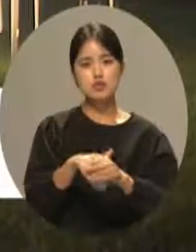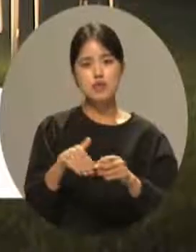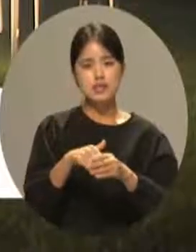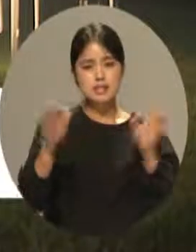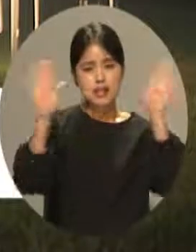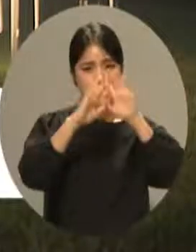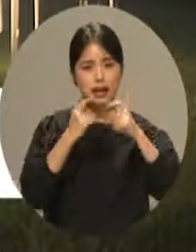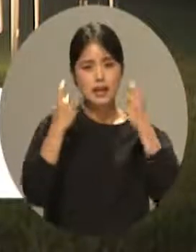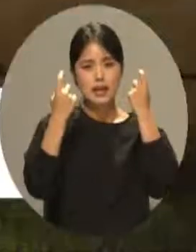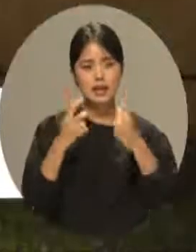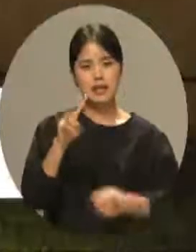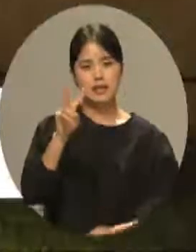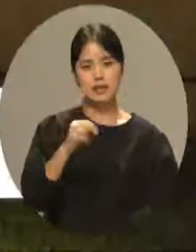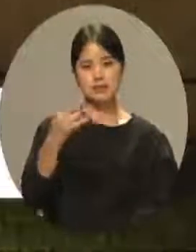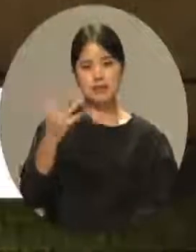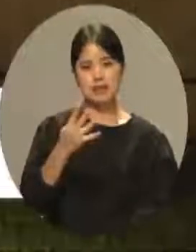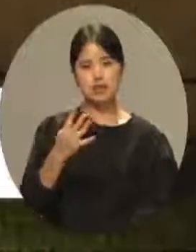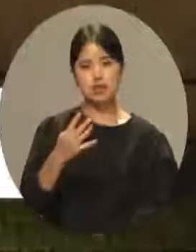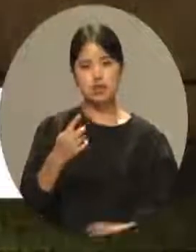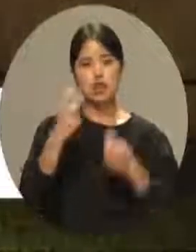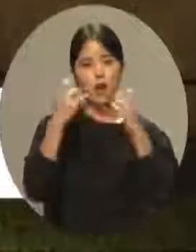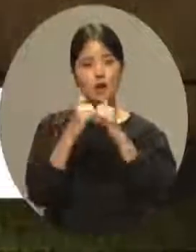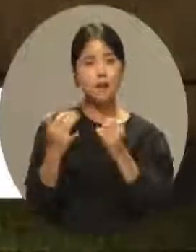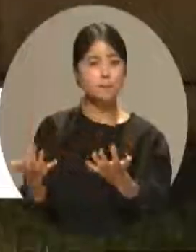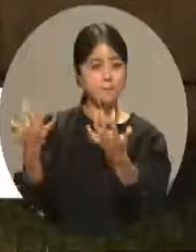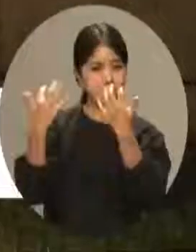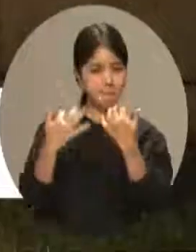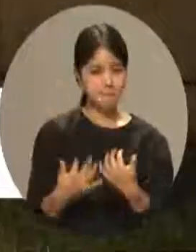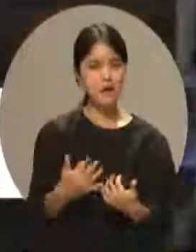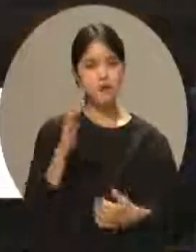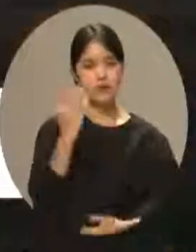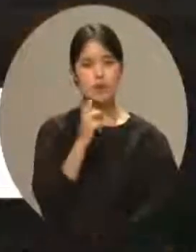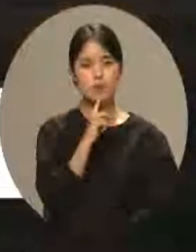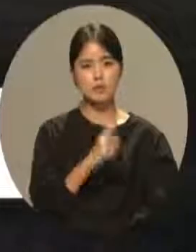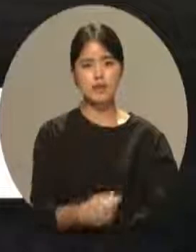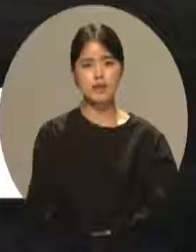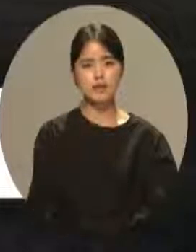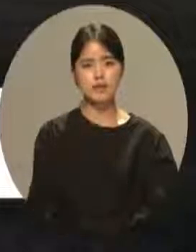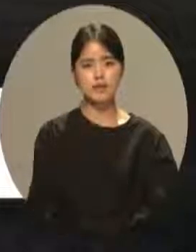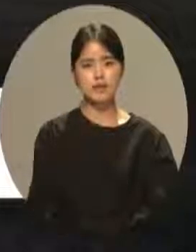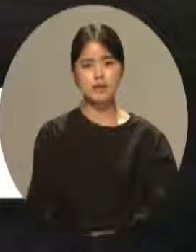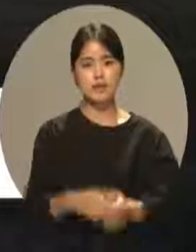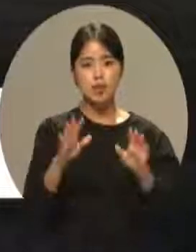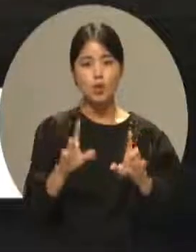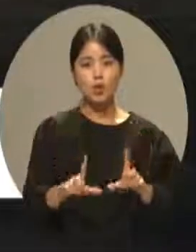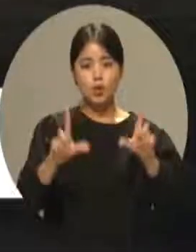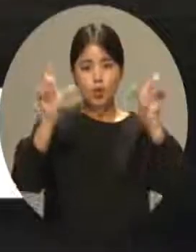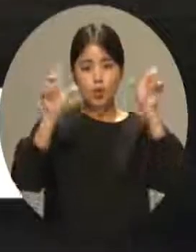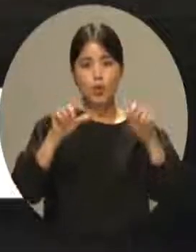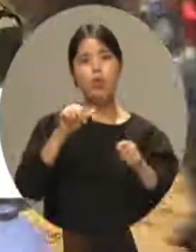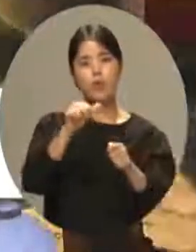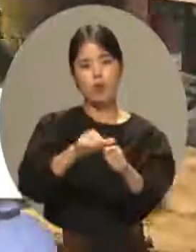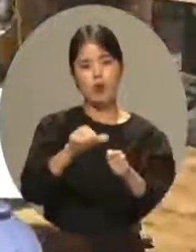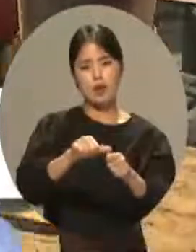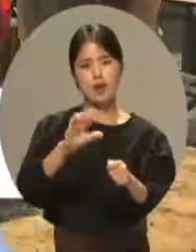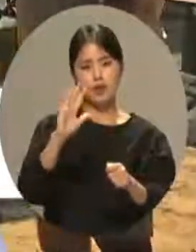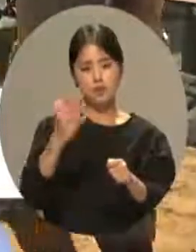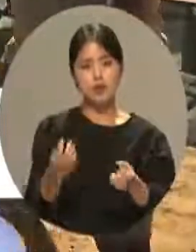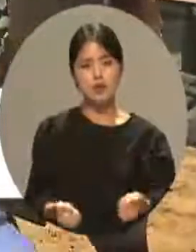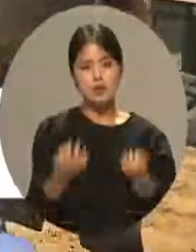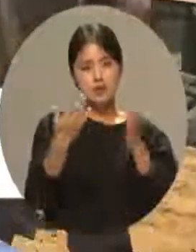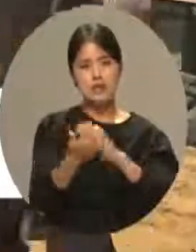에 2만 4천여 관람객이 몰려 성황을 이뤘다 고 밝혔습니다 올해로 5회째를 맞은 여행은